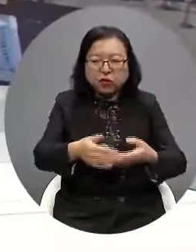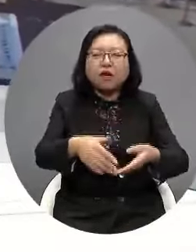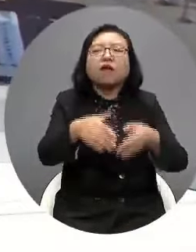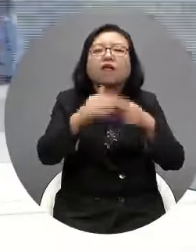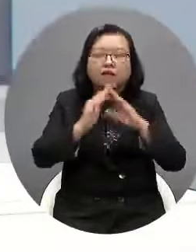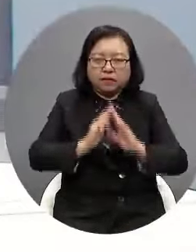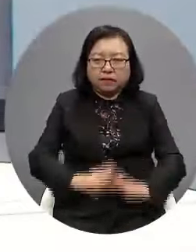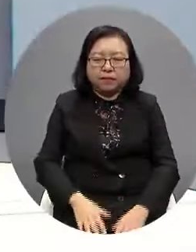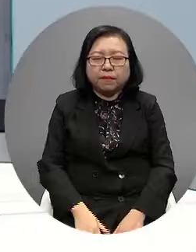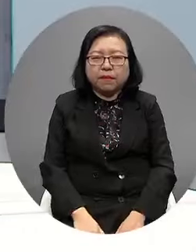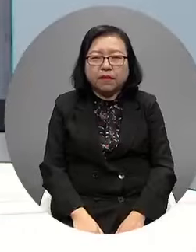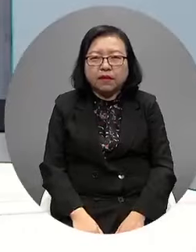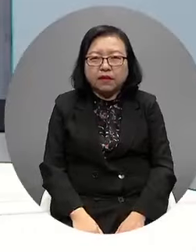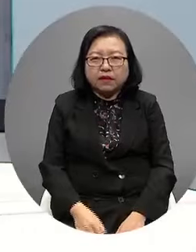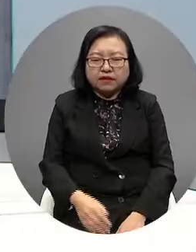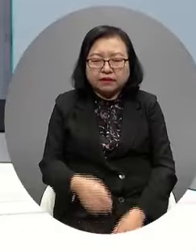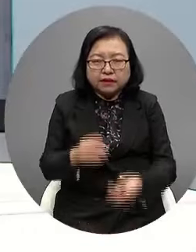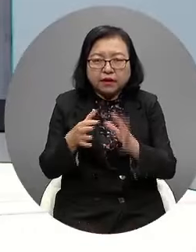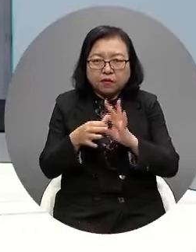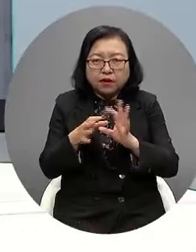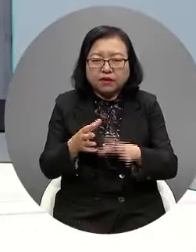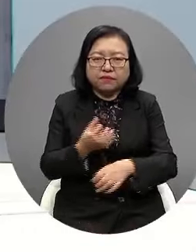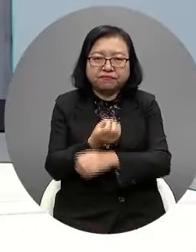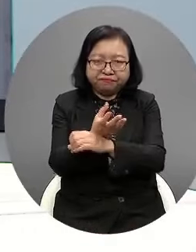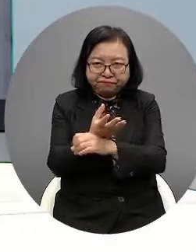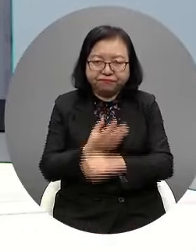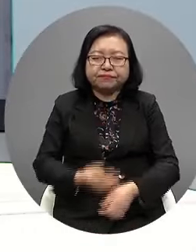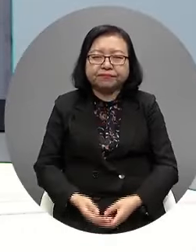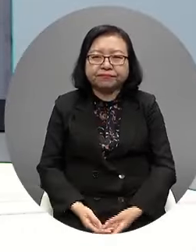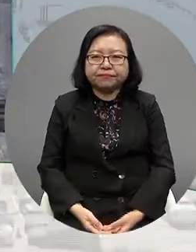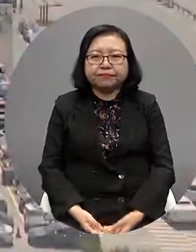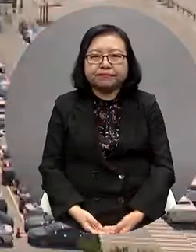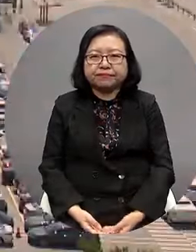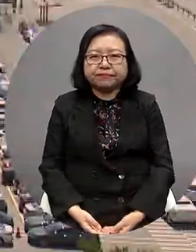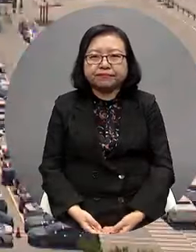마련되고 있습니다. 허지희 기자가 보도합니다.